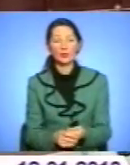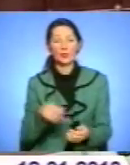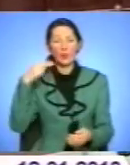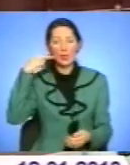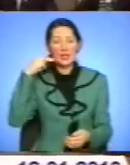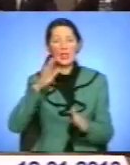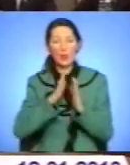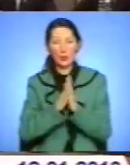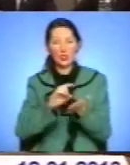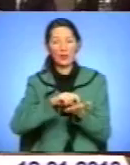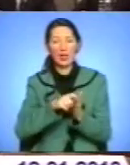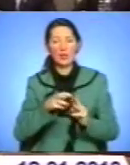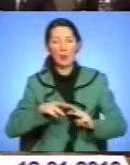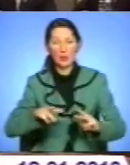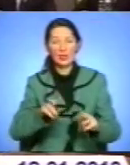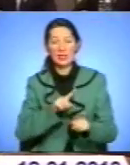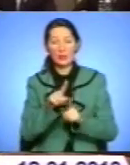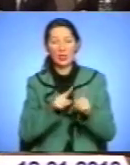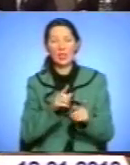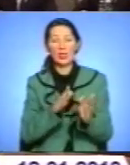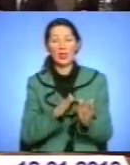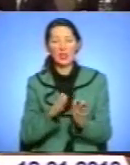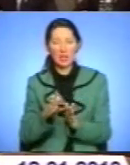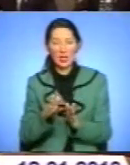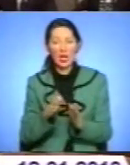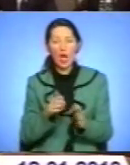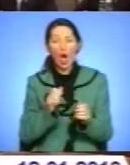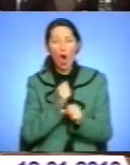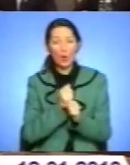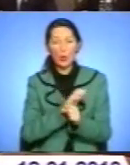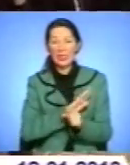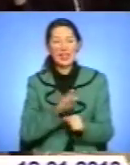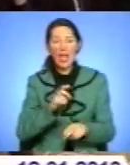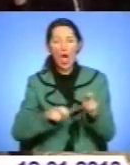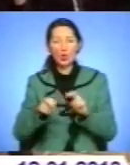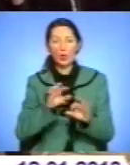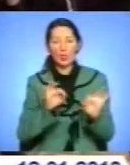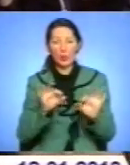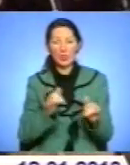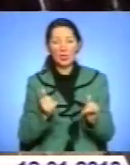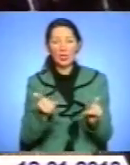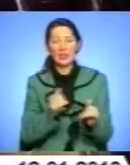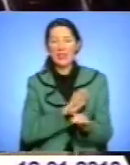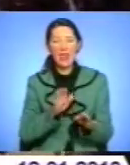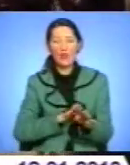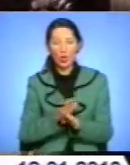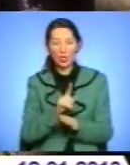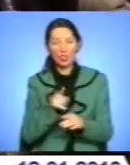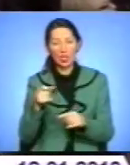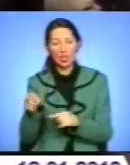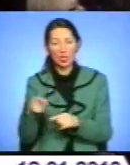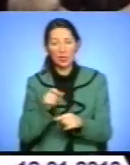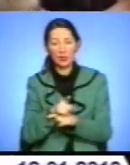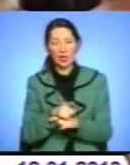Президент попросив Кабмін змінити стиль своєї роботи та не шукати пояснень для невиконання тих чи інших завдань. За його словами, уряд та влада на місцях